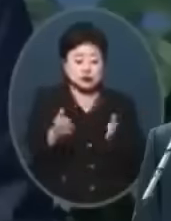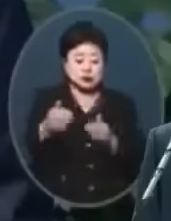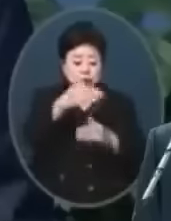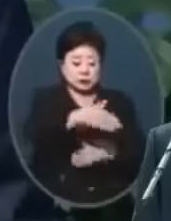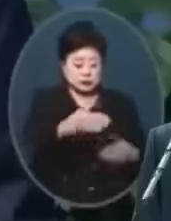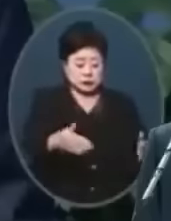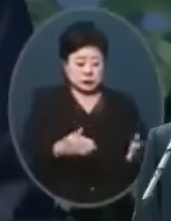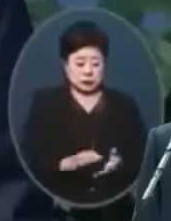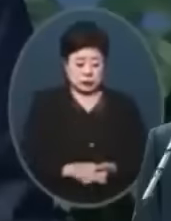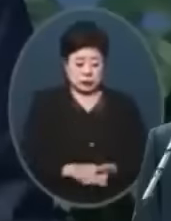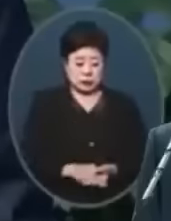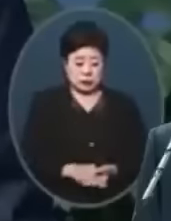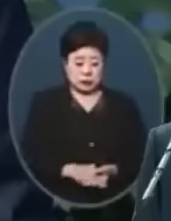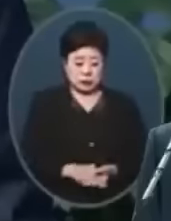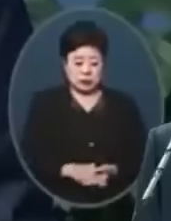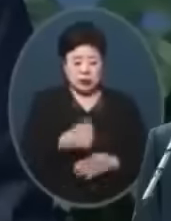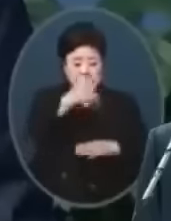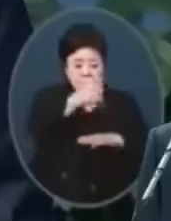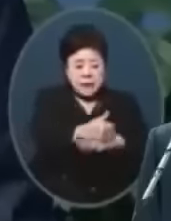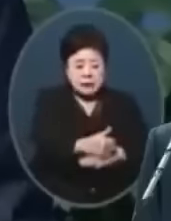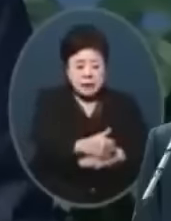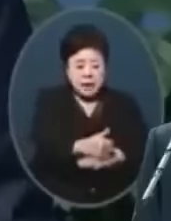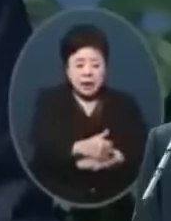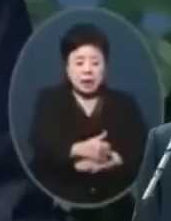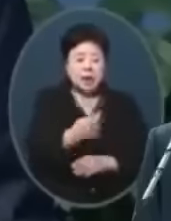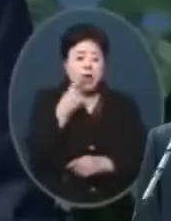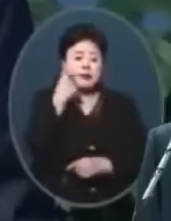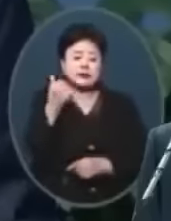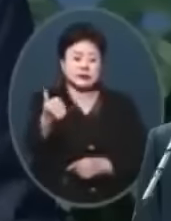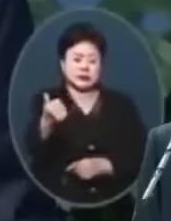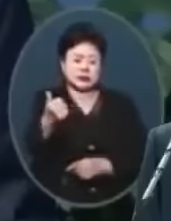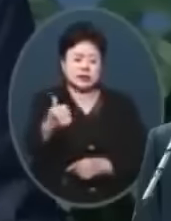다음에 최후에 가서 말했습니다.